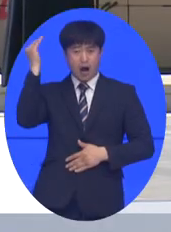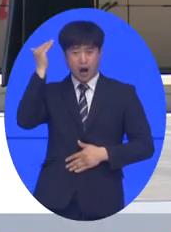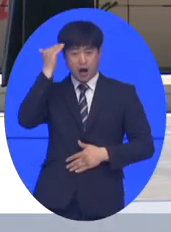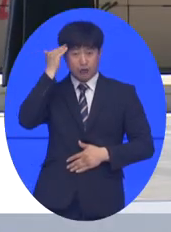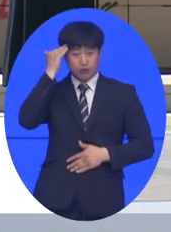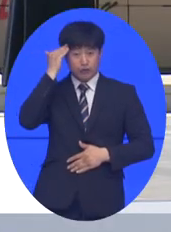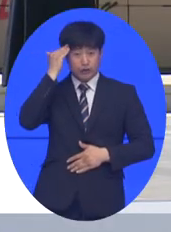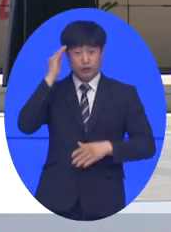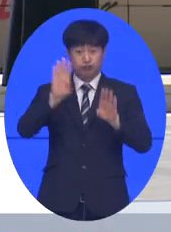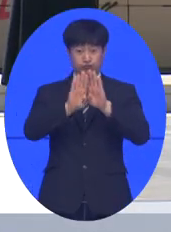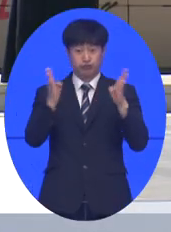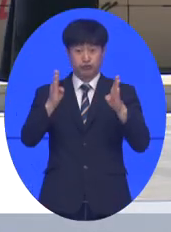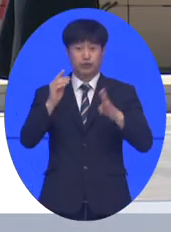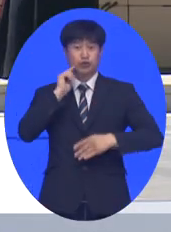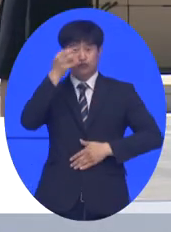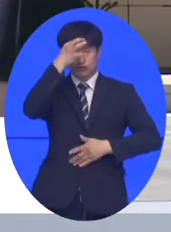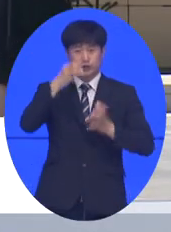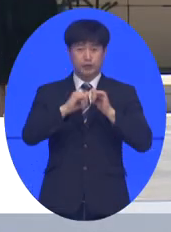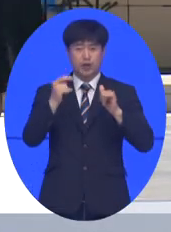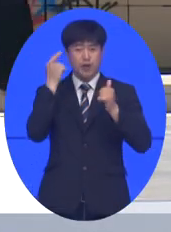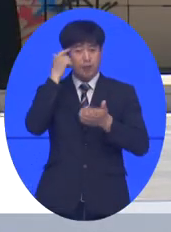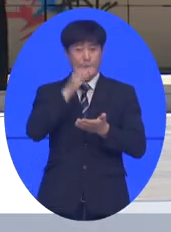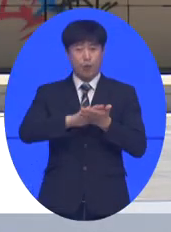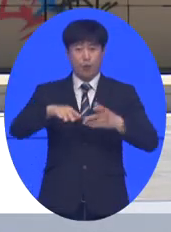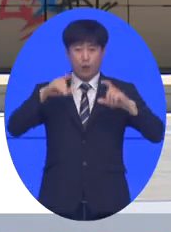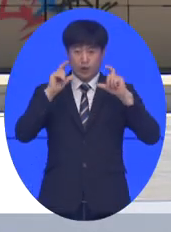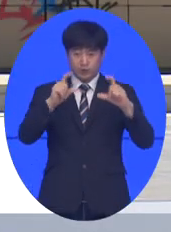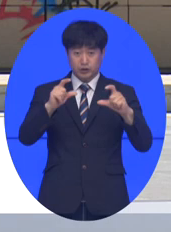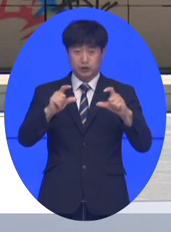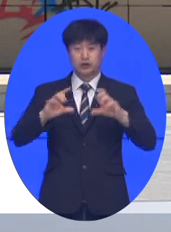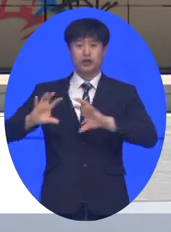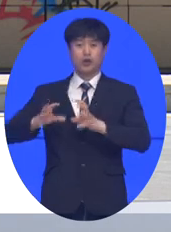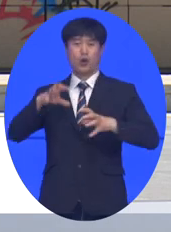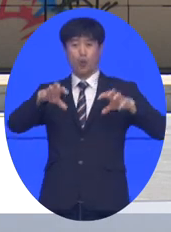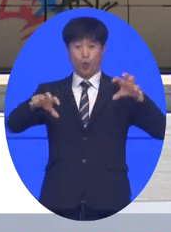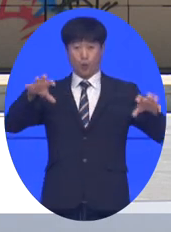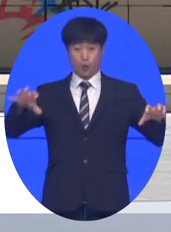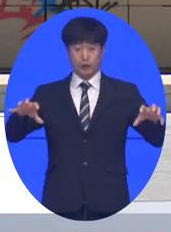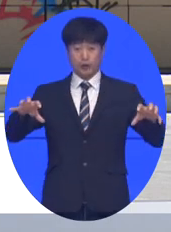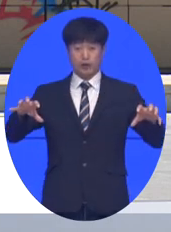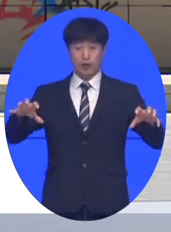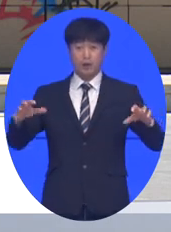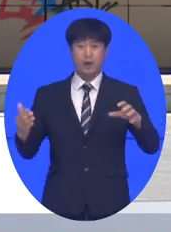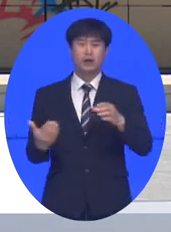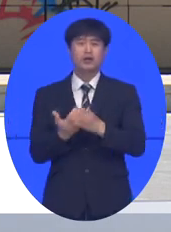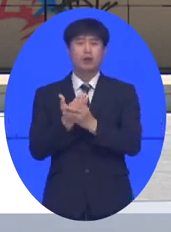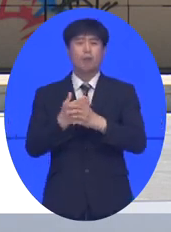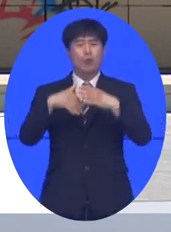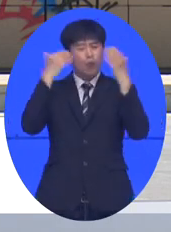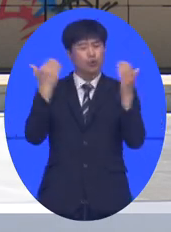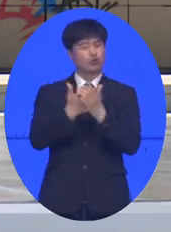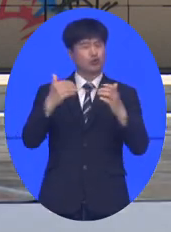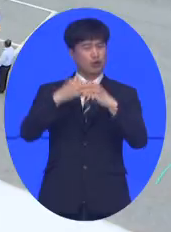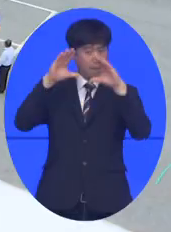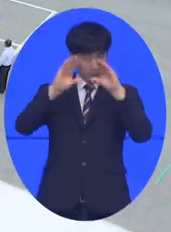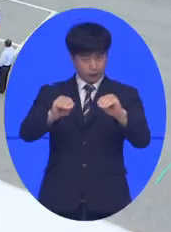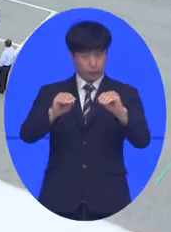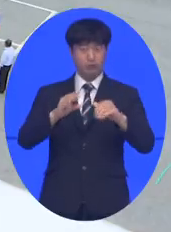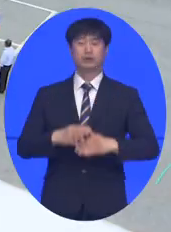한반도에서 막을 올린 예술가들의 평화선언이 지구촌 곳곳에서 일어나는 모든 전쟁을